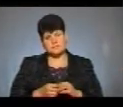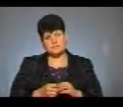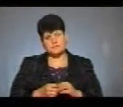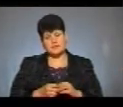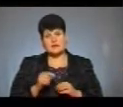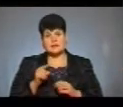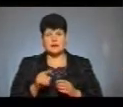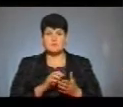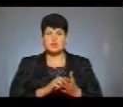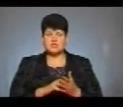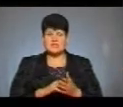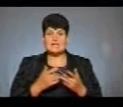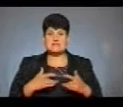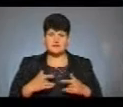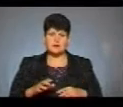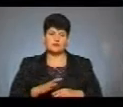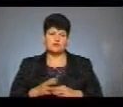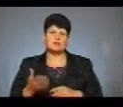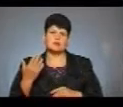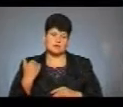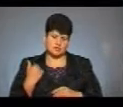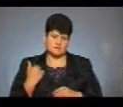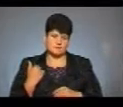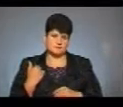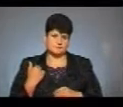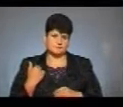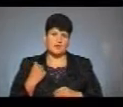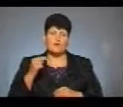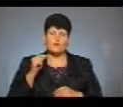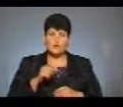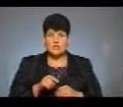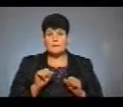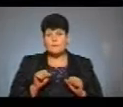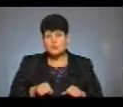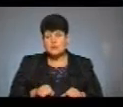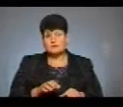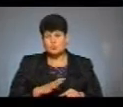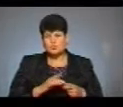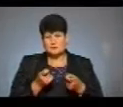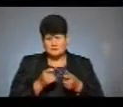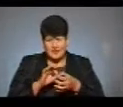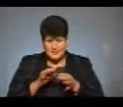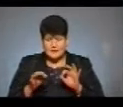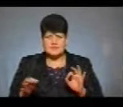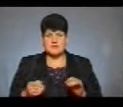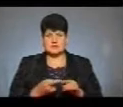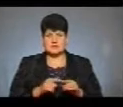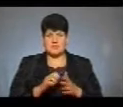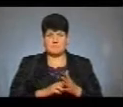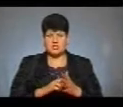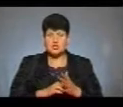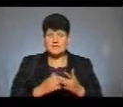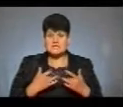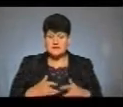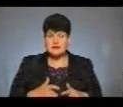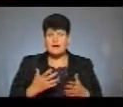тих причин для звільнення було достатньо і в кодексі законів про працю. Вони, можливо, там була якась деталізація тих причин для звільнення, але в